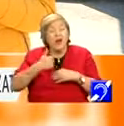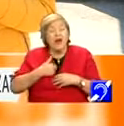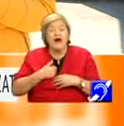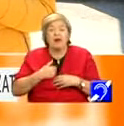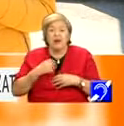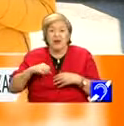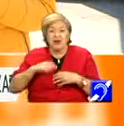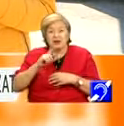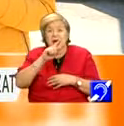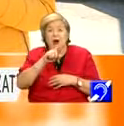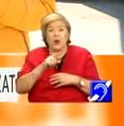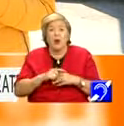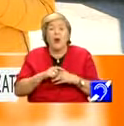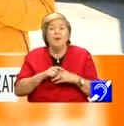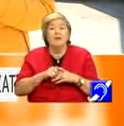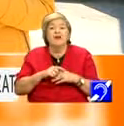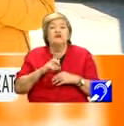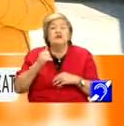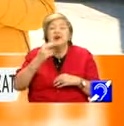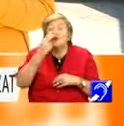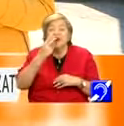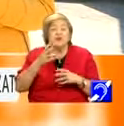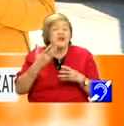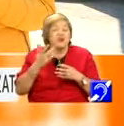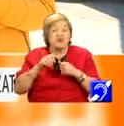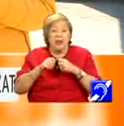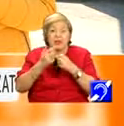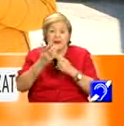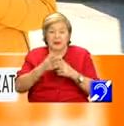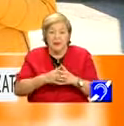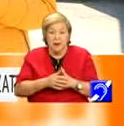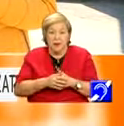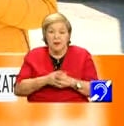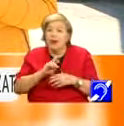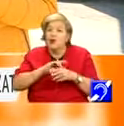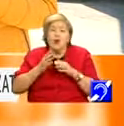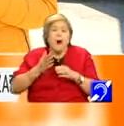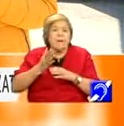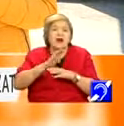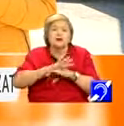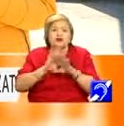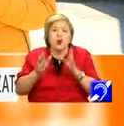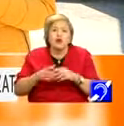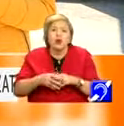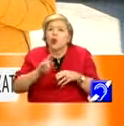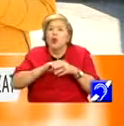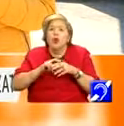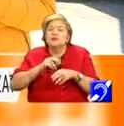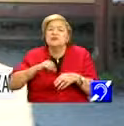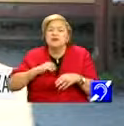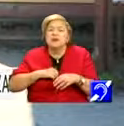și a urmărit întregul transfer al bolnavilor. Adriana, bună ziua! Cum a decurs totul? În ce stare sunt bolnavi?